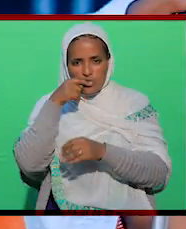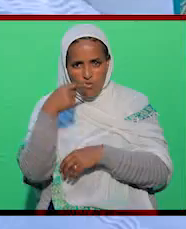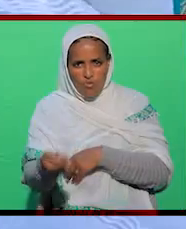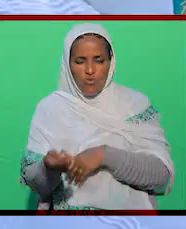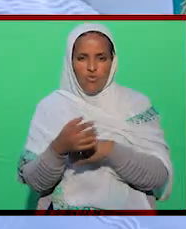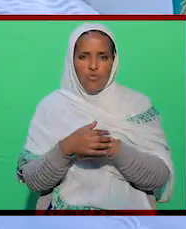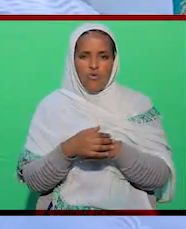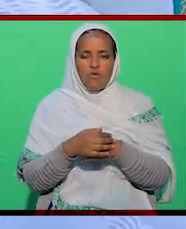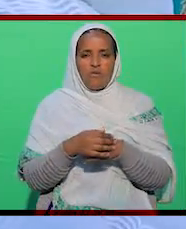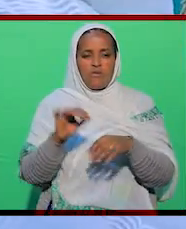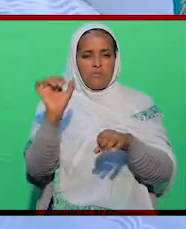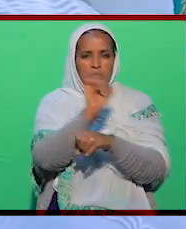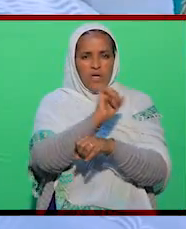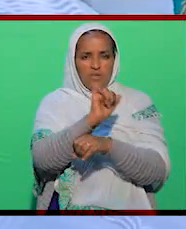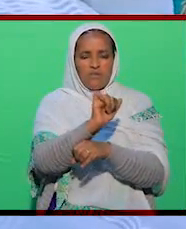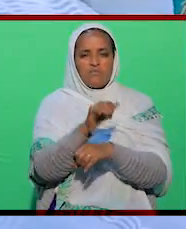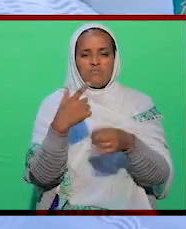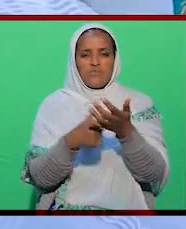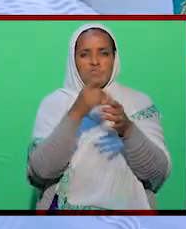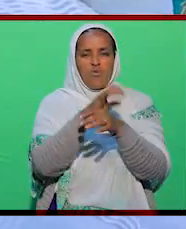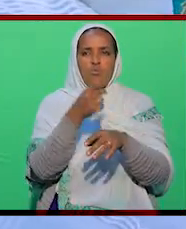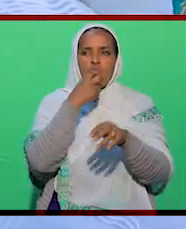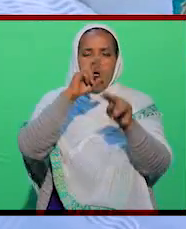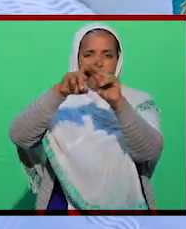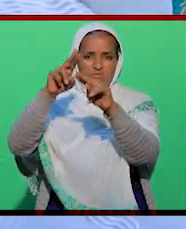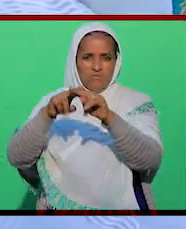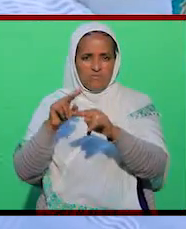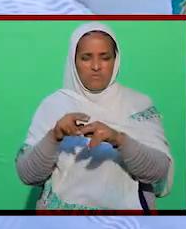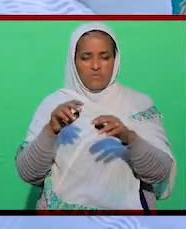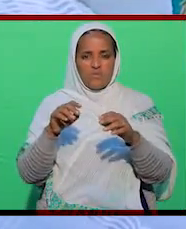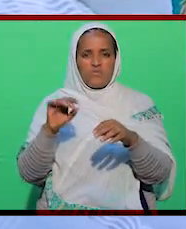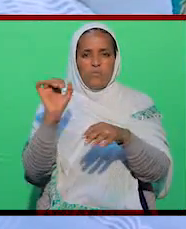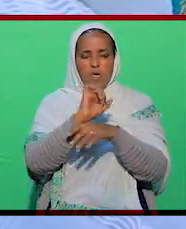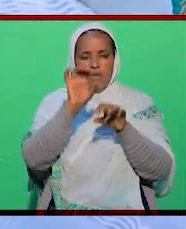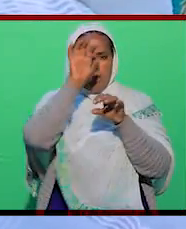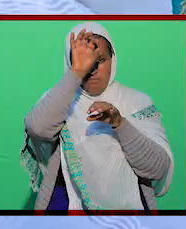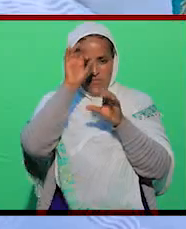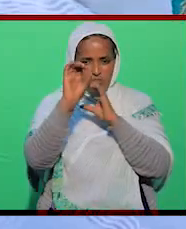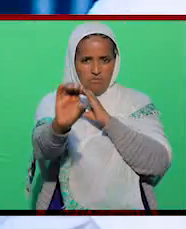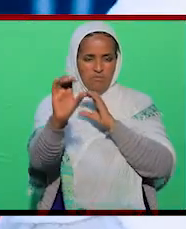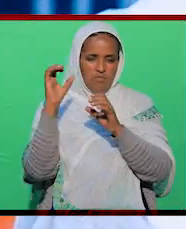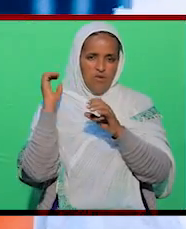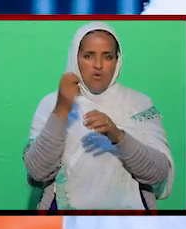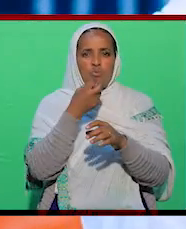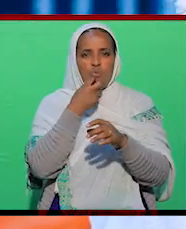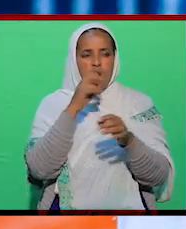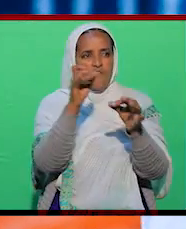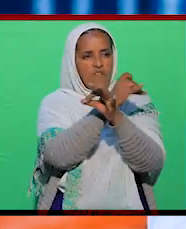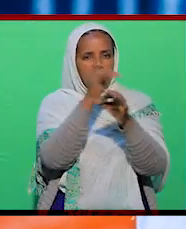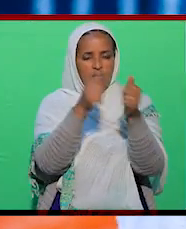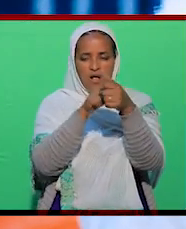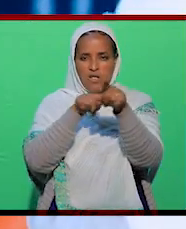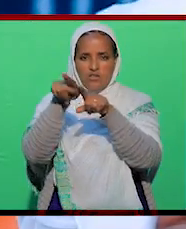እኔ የጸለይኩበት ተብሎ አይሱዚ ኤፌሰር ላይ ውሃ ተቀምጦ ከውሃ ካምፓኒዎች ጋር እንትን